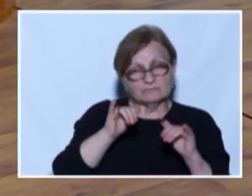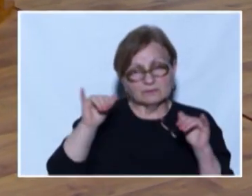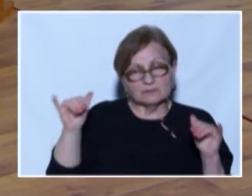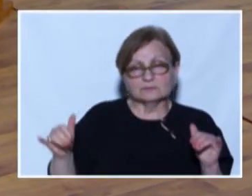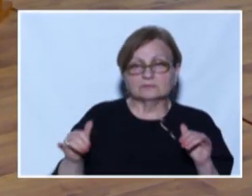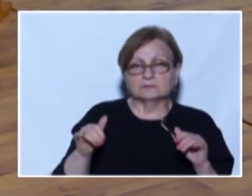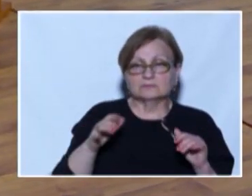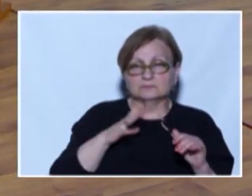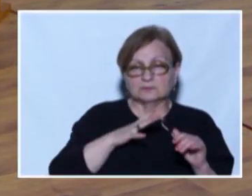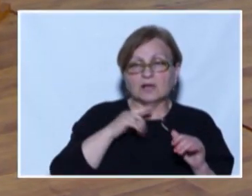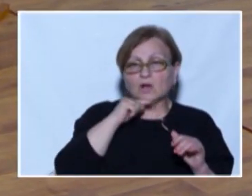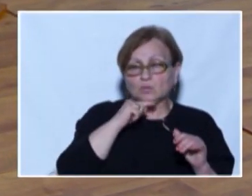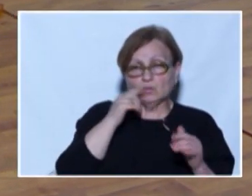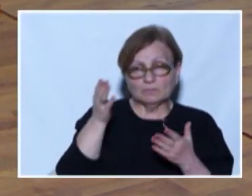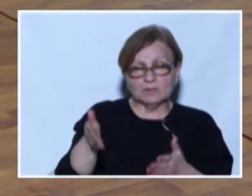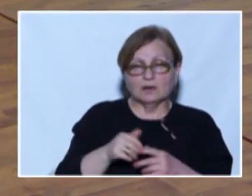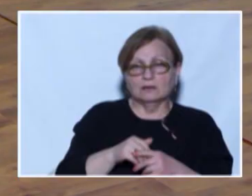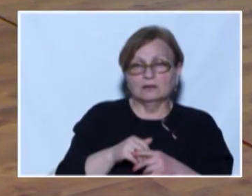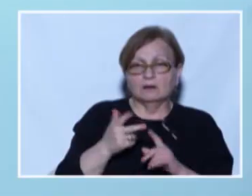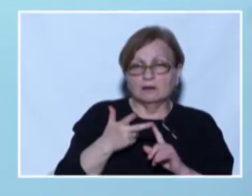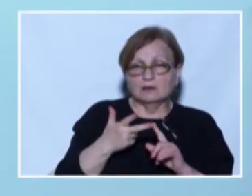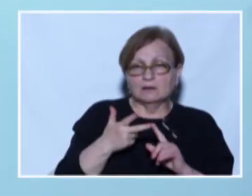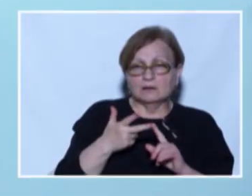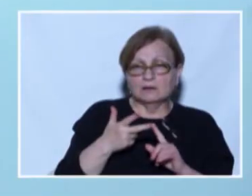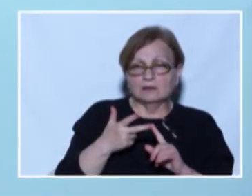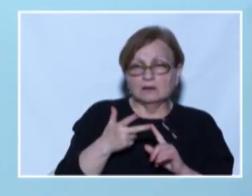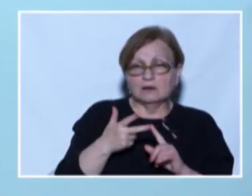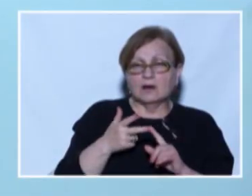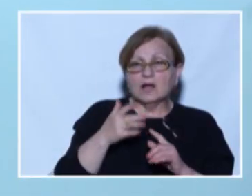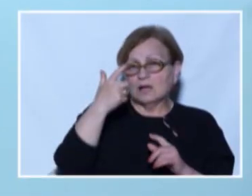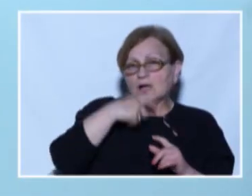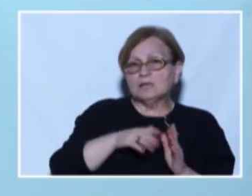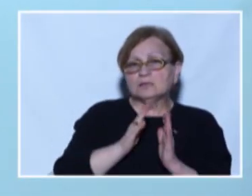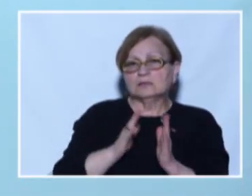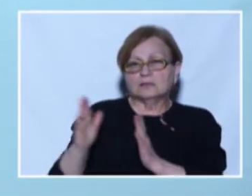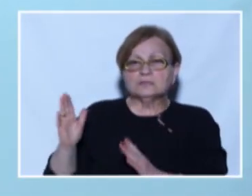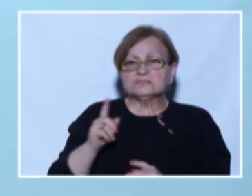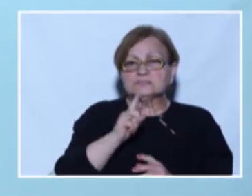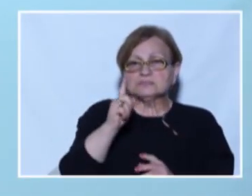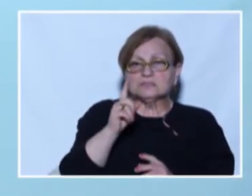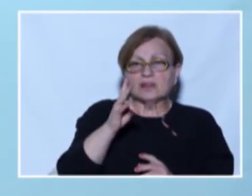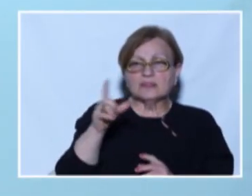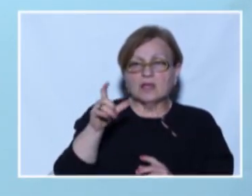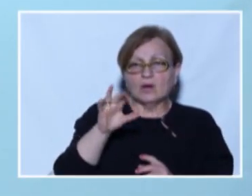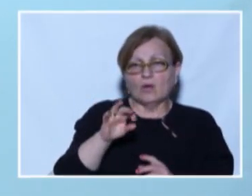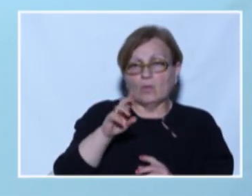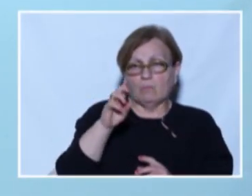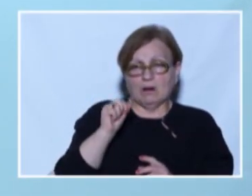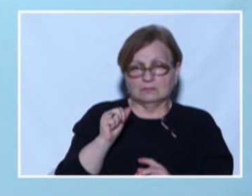განზომილება, ანუ ეკონომიკა. და მესამე, ეს არის ზნეობრივი განზომილება, ანუ ის